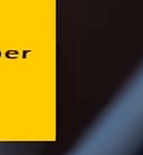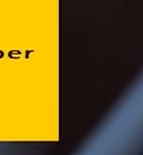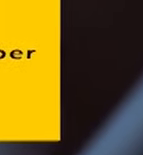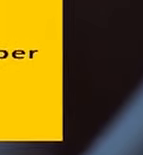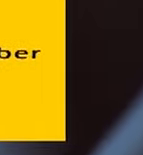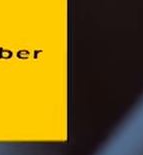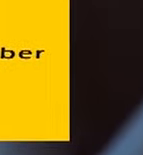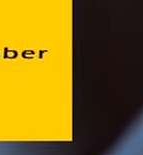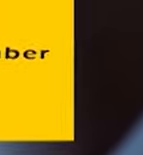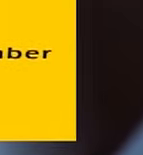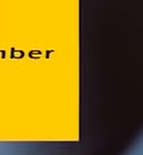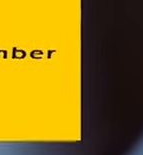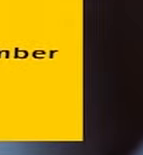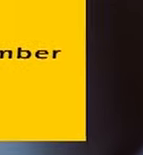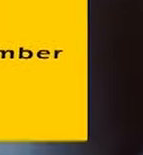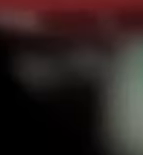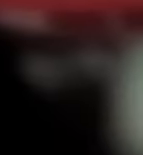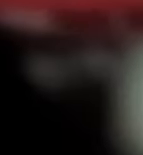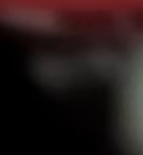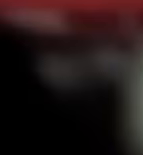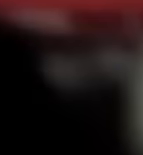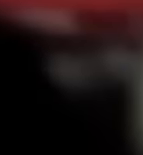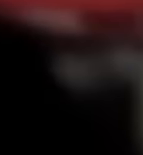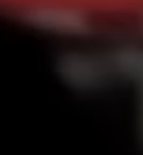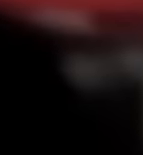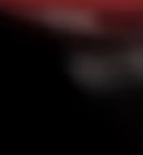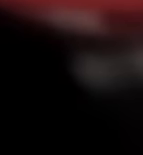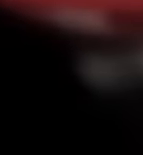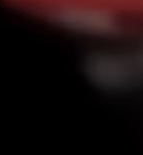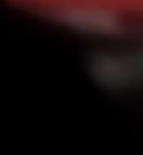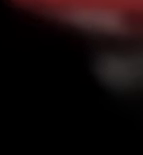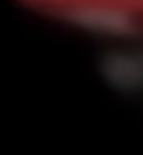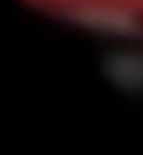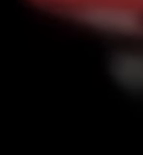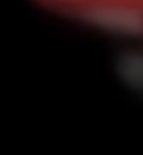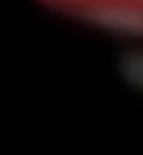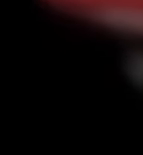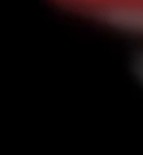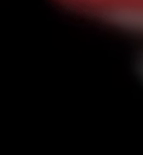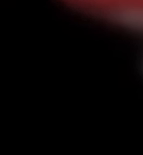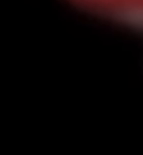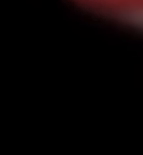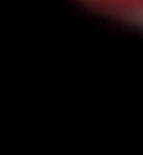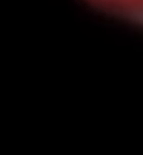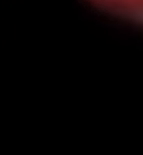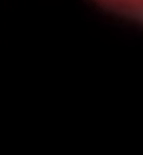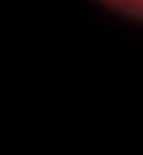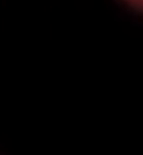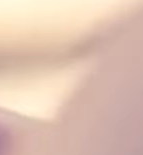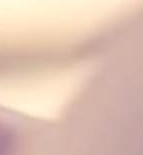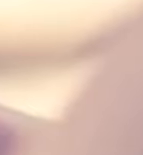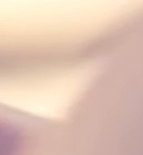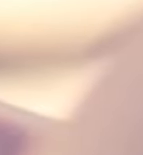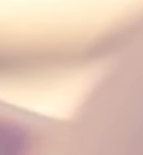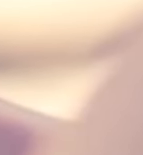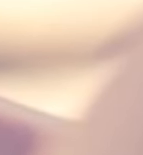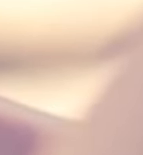phone via the mobile money pay. You could also visit your nearest post office and pay there.